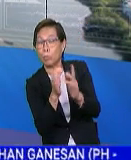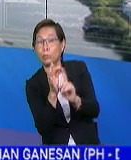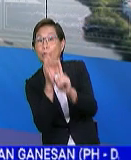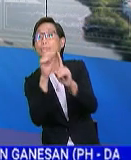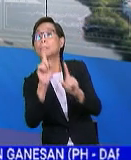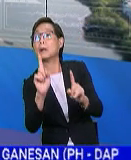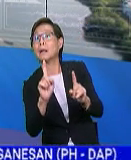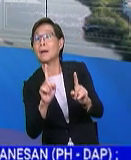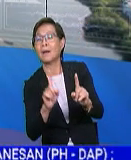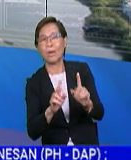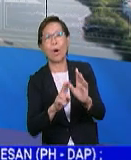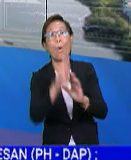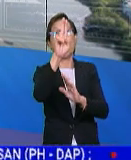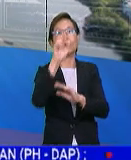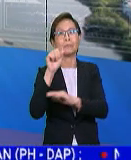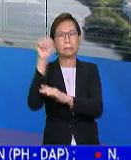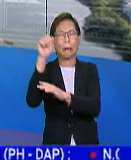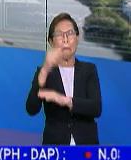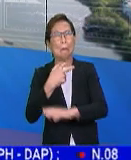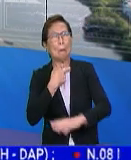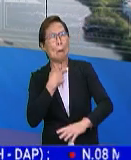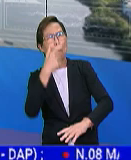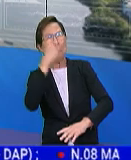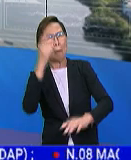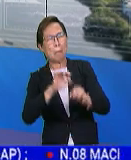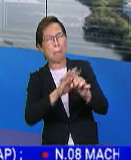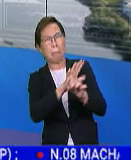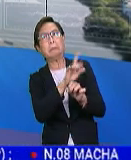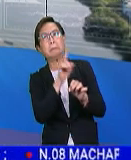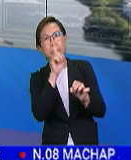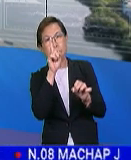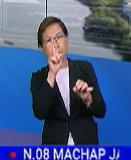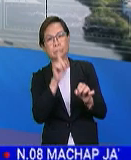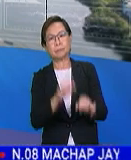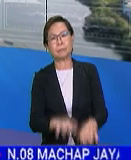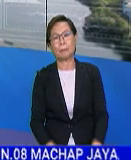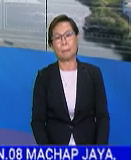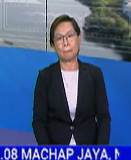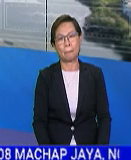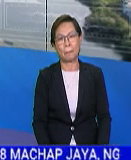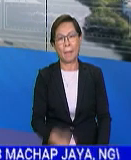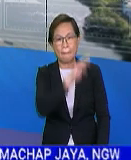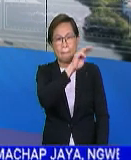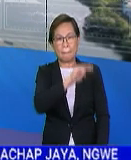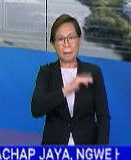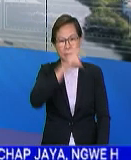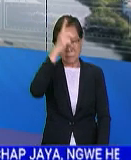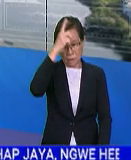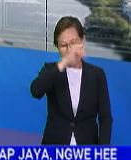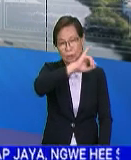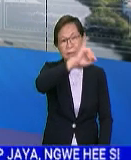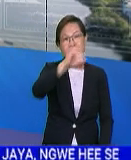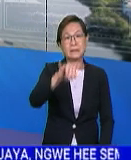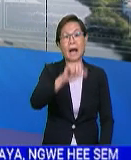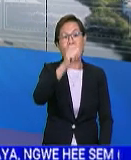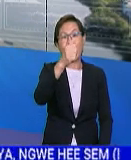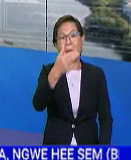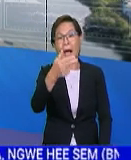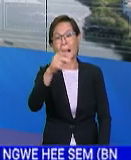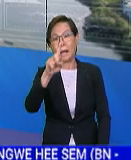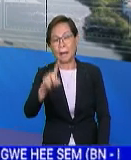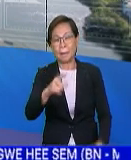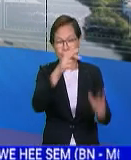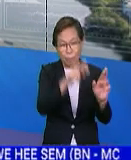khususnya di kawasan Utara Sabah yang terjejas akibat pandemi covid-19 menterinya Datuk Jahid jahim berkata perancangan